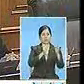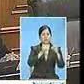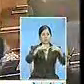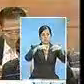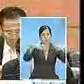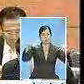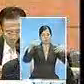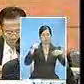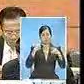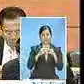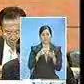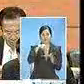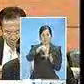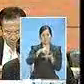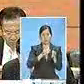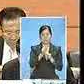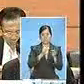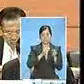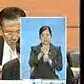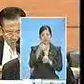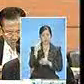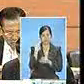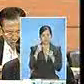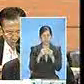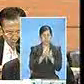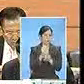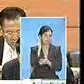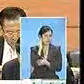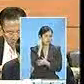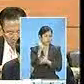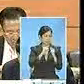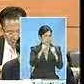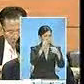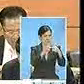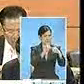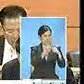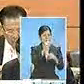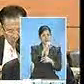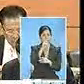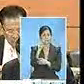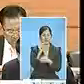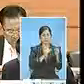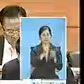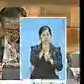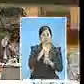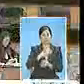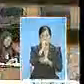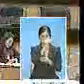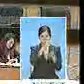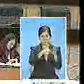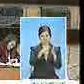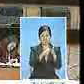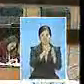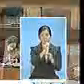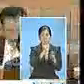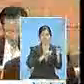สามารถลุกขึ้นชี้แจงต่อสุเทพผมฟังได้ว่ามันคืออะไรแต่ว่าพอท่านสุนัยลุกขึ้นชี้แจงอย่างนี้ก็ต้องโต้แย้งกันให้ฟังท่านประธ